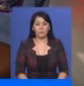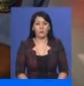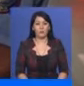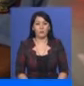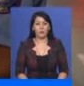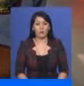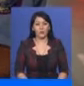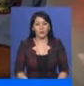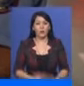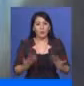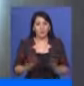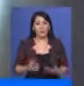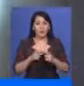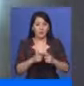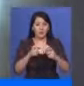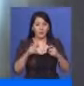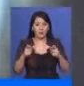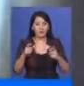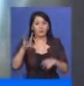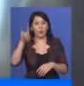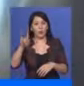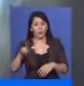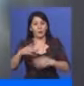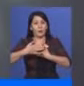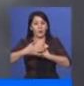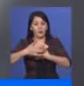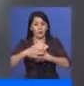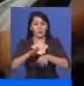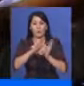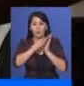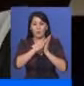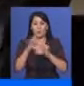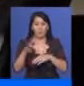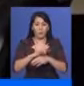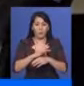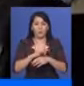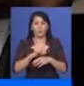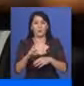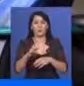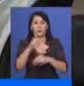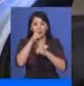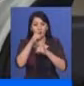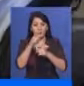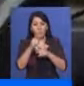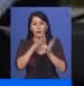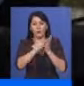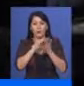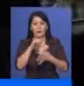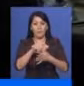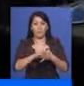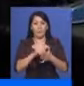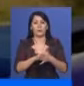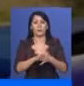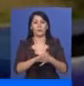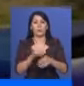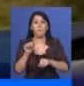ыстығына байланысты тұрғындардың көпшілігі терезелерін ашып ұйықтауға мәжбүр. Тиісінше түн ұйқысы төрт бөлініп мазалар кетеді. Себеп түнгі жарысты